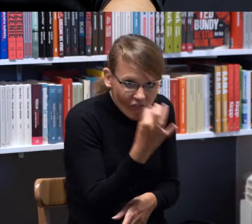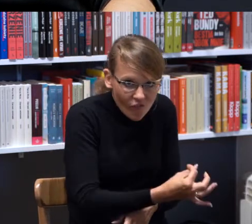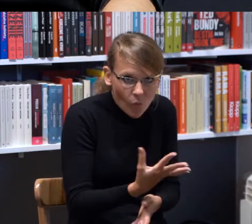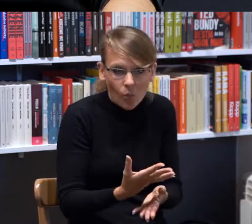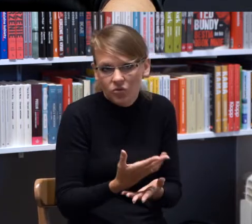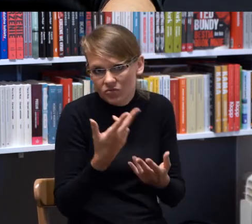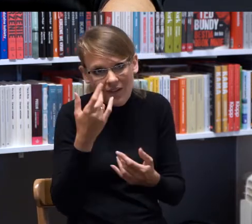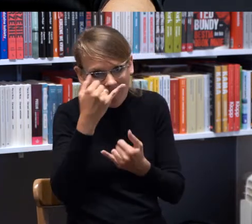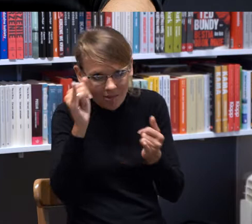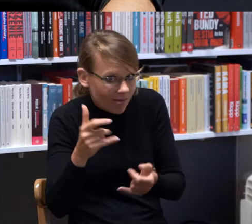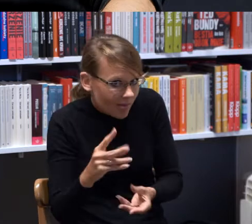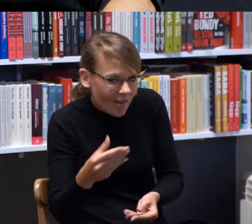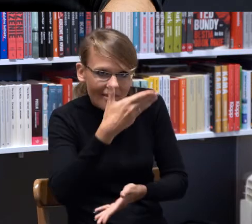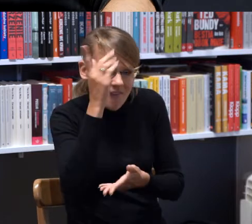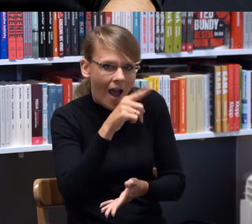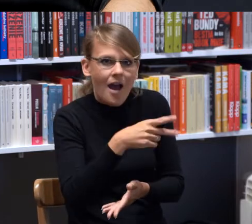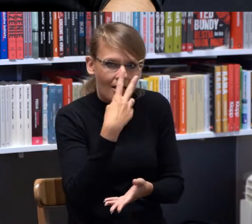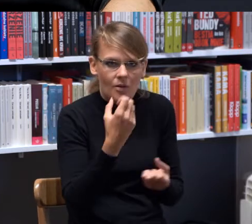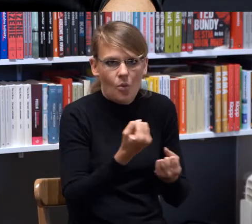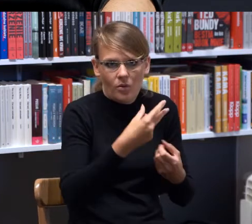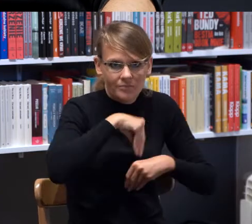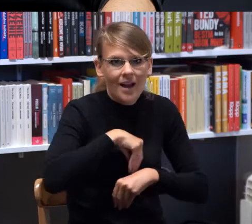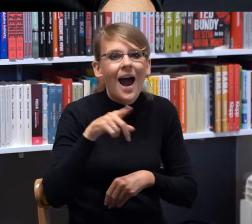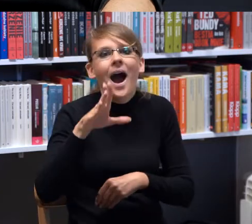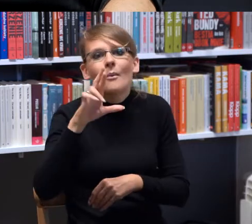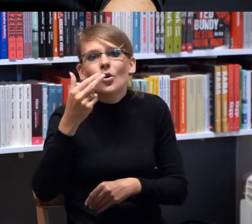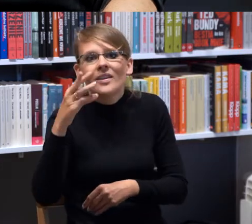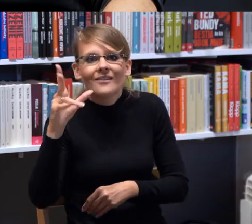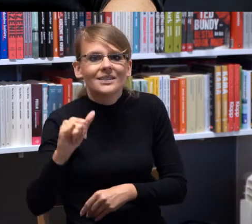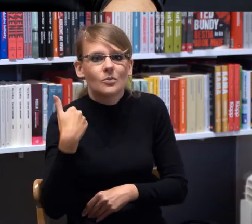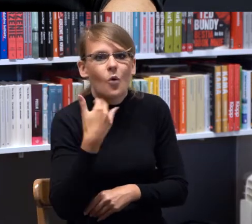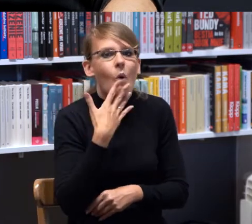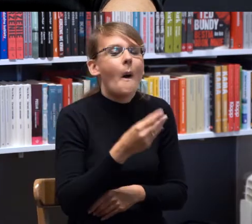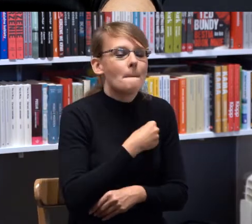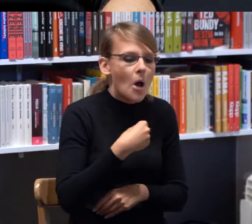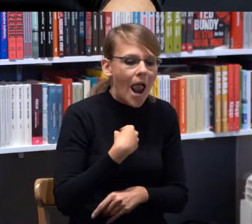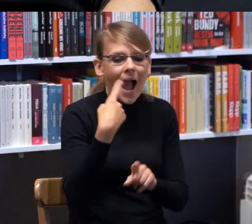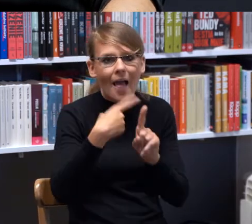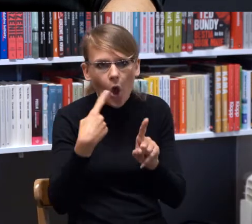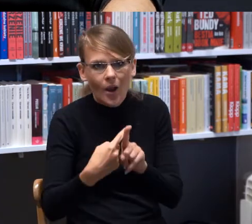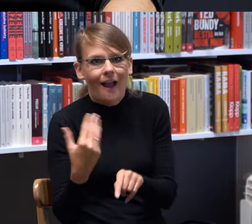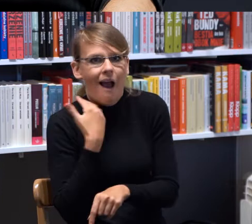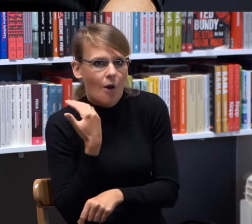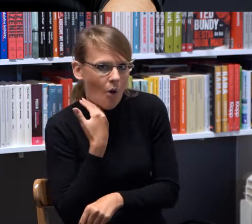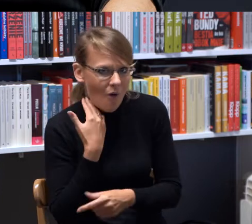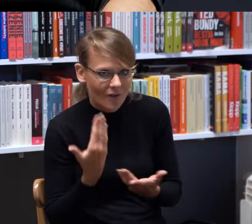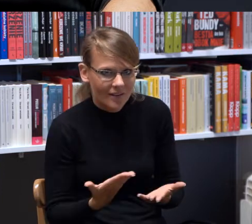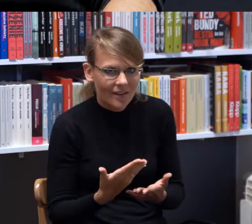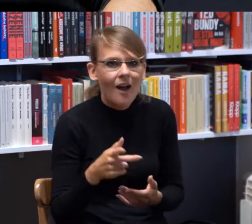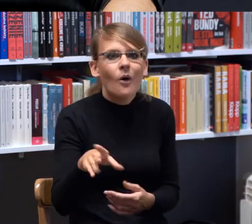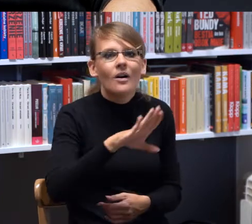jest bardzo silnie zakotwiczone. Choć Broniewski mówił, Polak, katolik, alkoholik. Potem, zresztą on